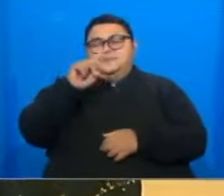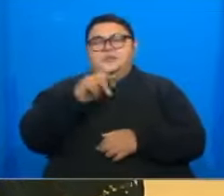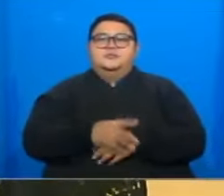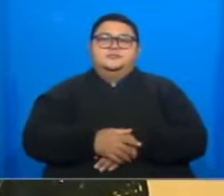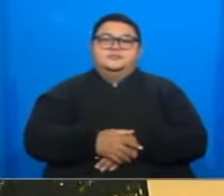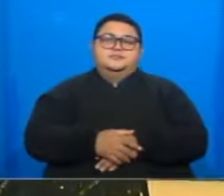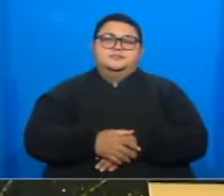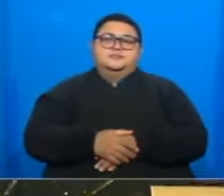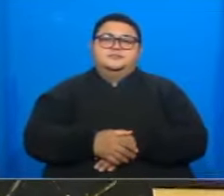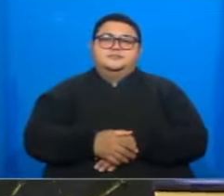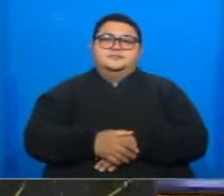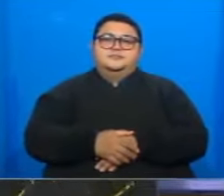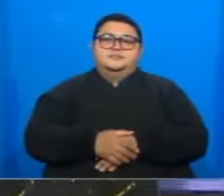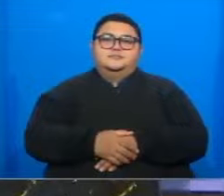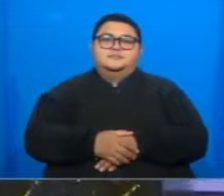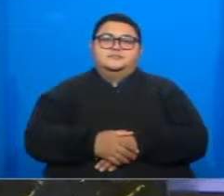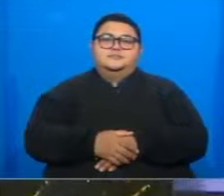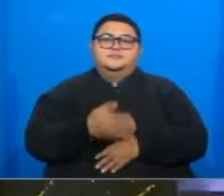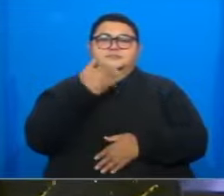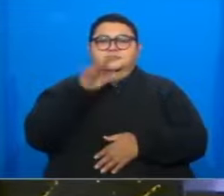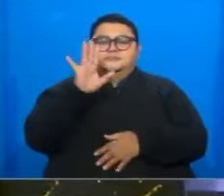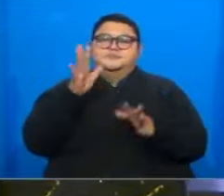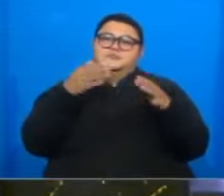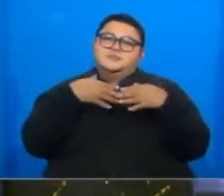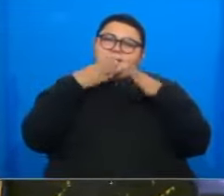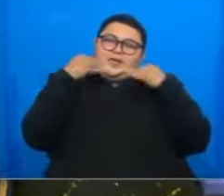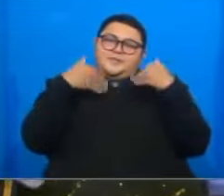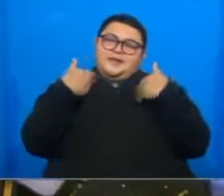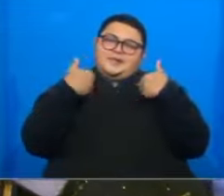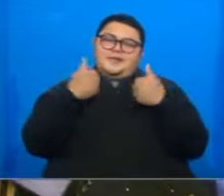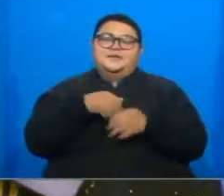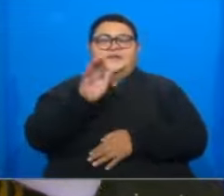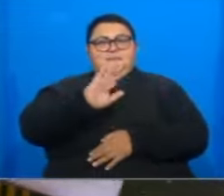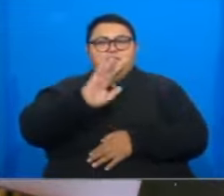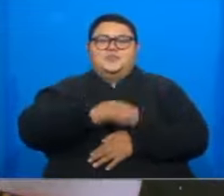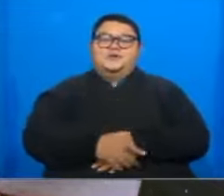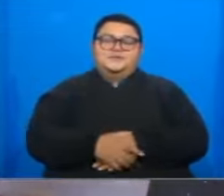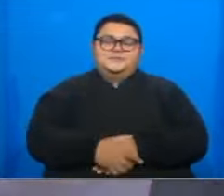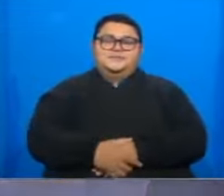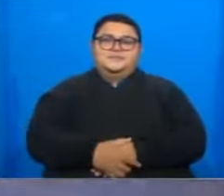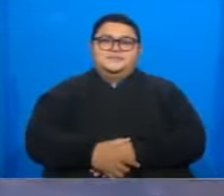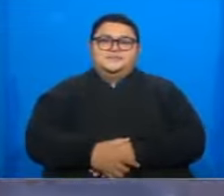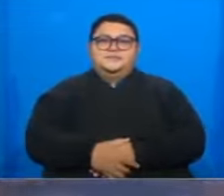Raharjo. Dan saya Dea Kartika. Have a great weekend. Stay happy and healthy. Sampai jumpa.